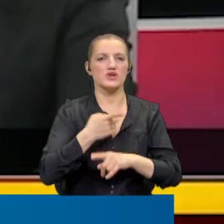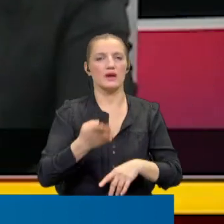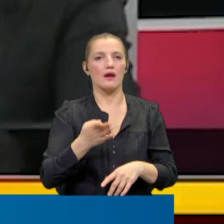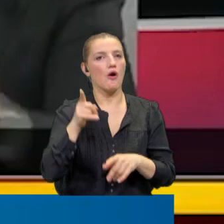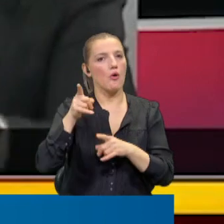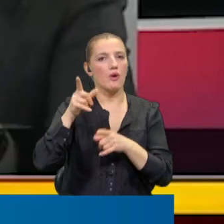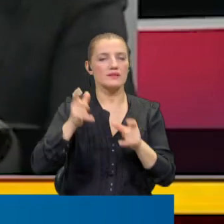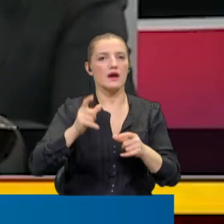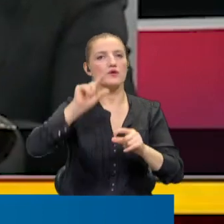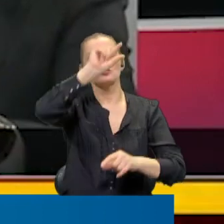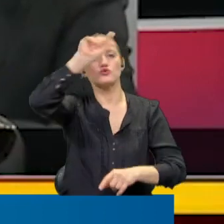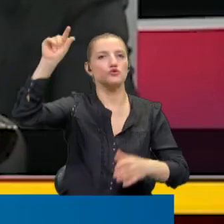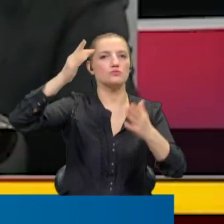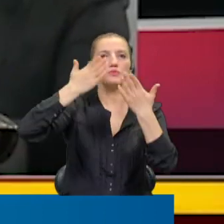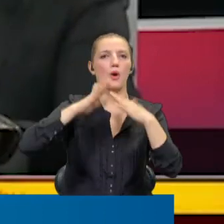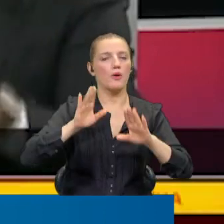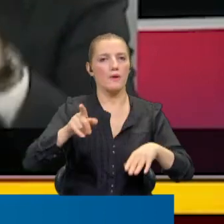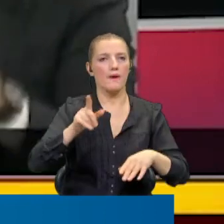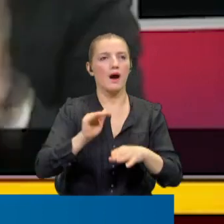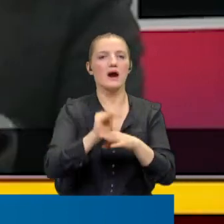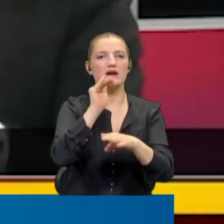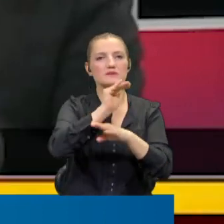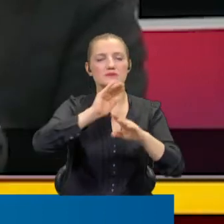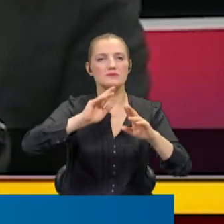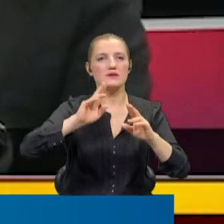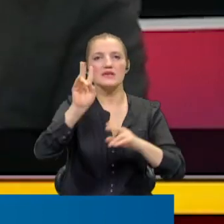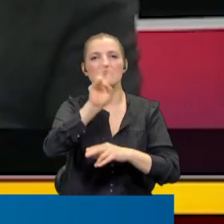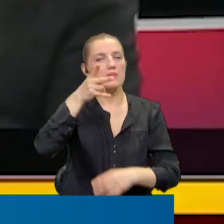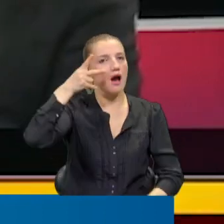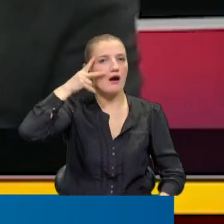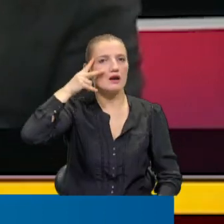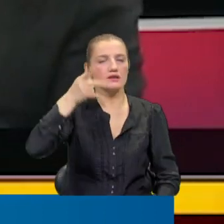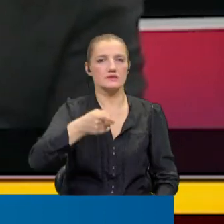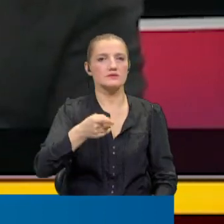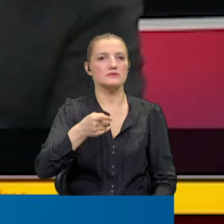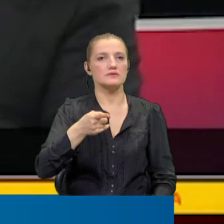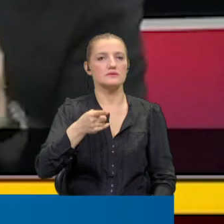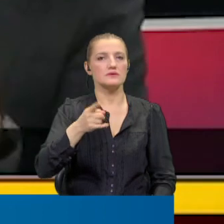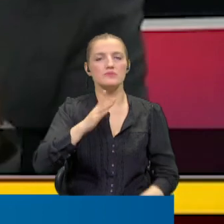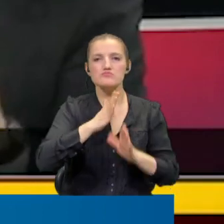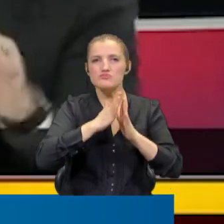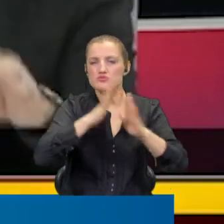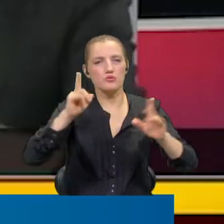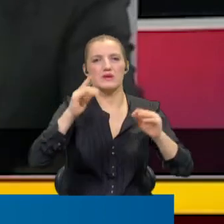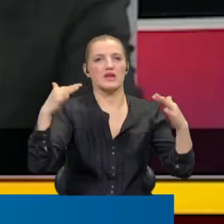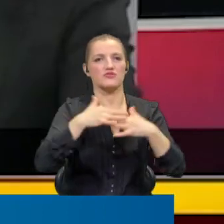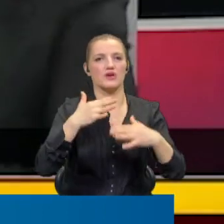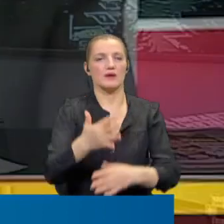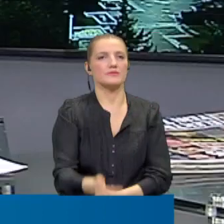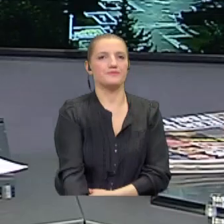orada kurumlar yok hayatınızın gecesini hayatım 20 Aralık bir bir gece